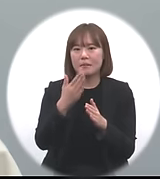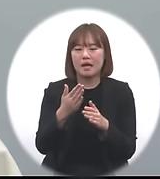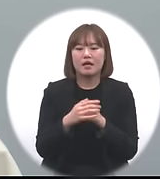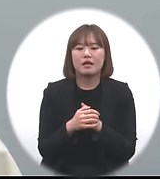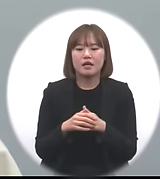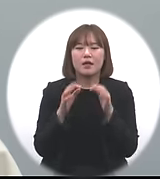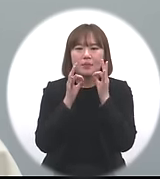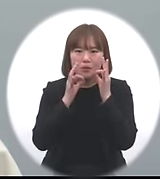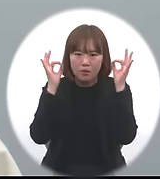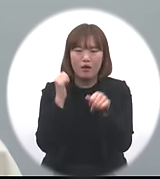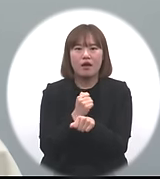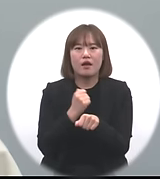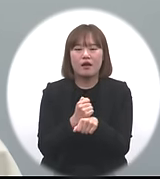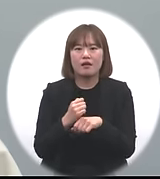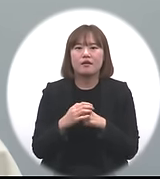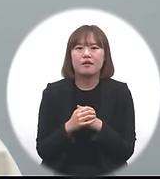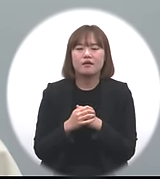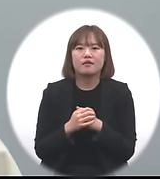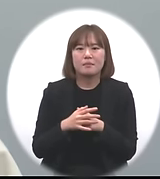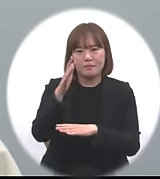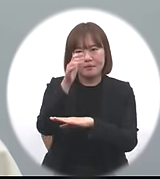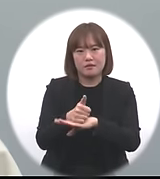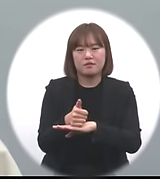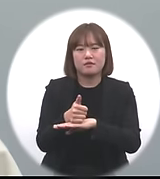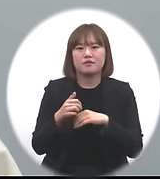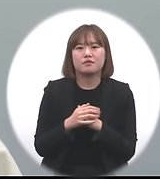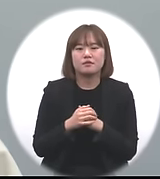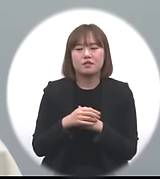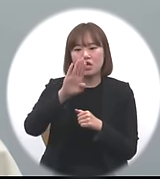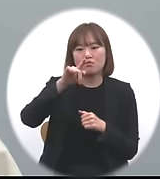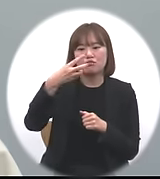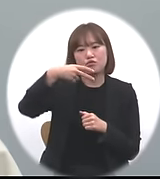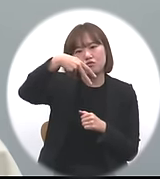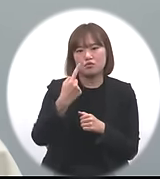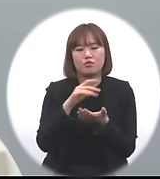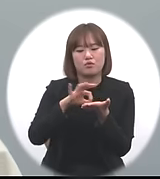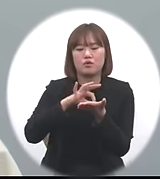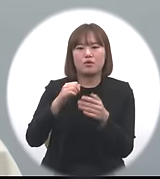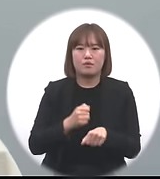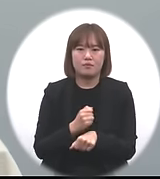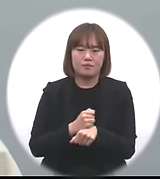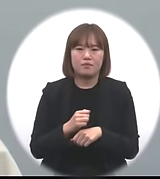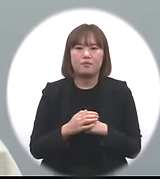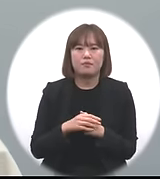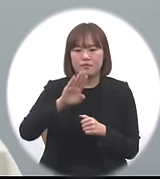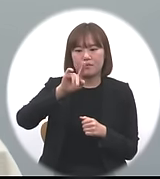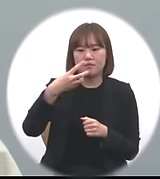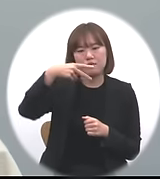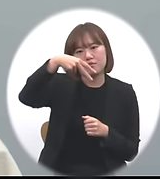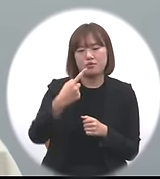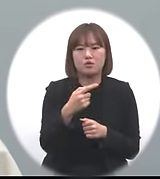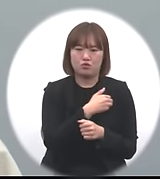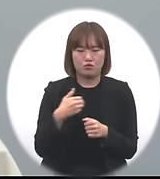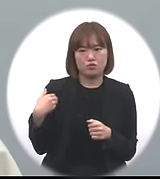거예요. 자, 집에서 하실 수 있는 일은요. 최대한 노력해서 닦는 거죠. 식습관 조절하는 거. 그리고 마지막으로는 불소를 쓰셔야 된다고 그랬어요.